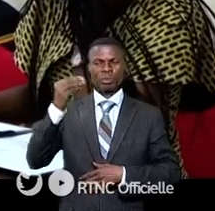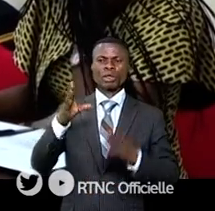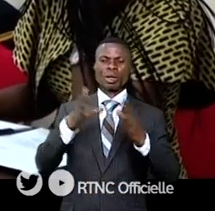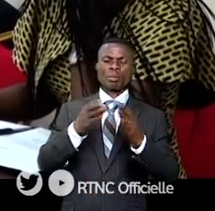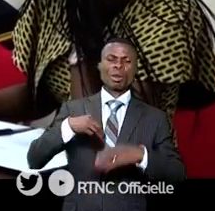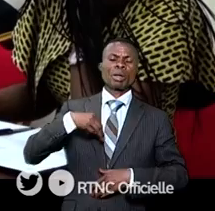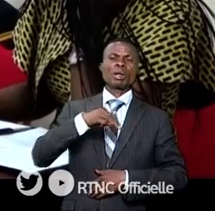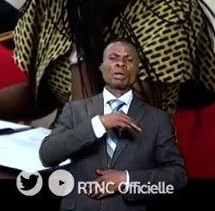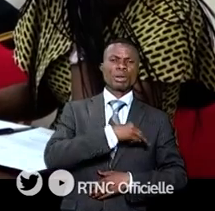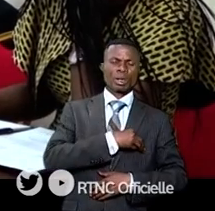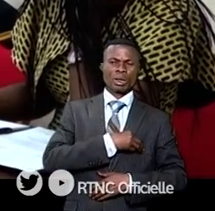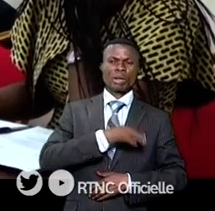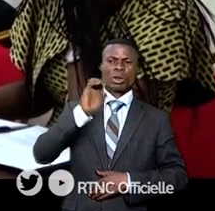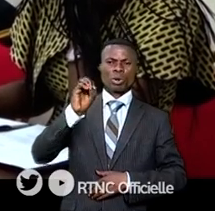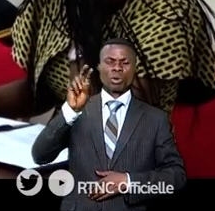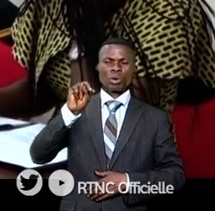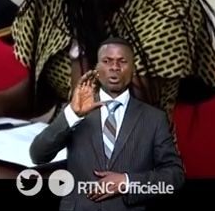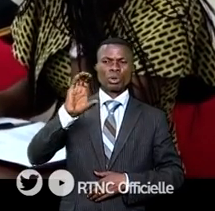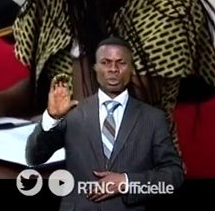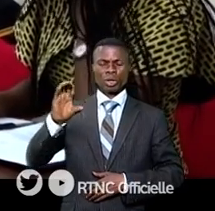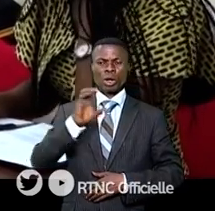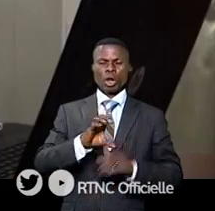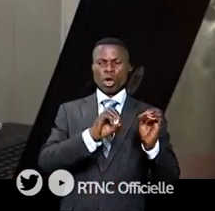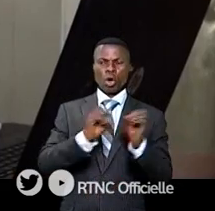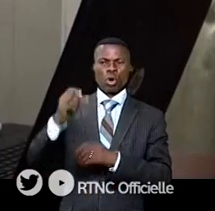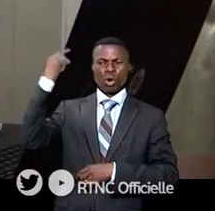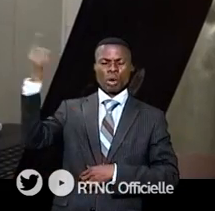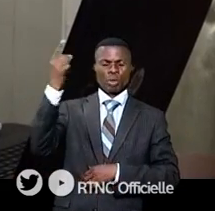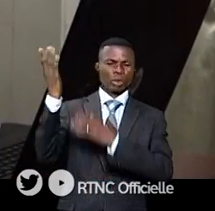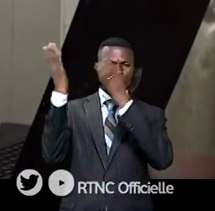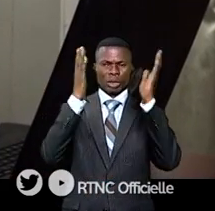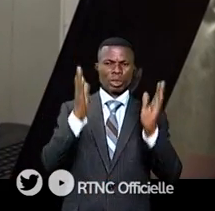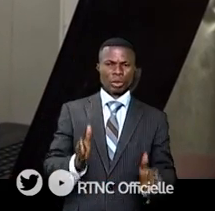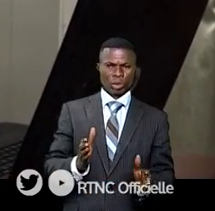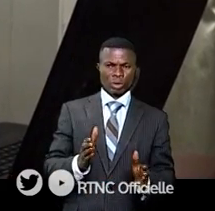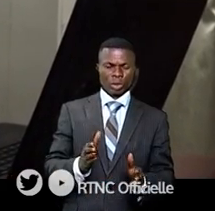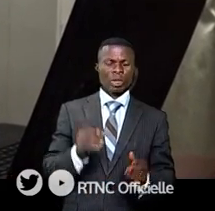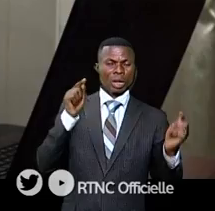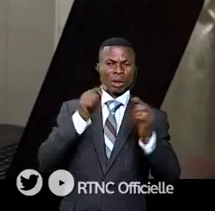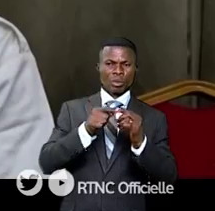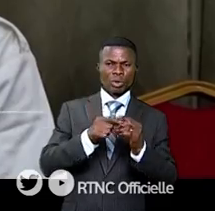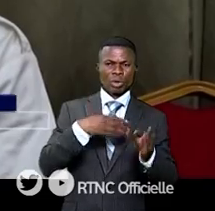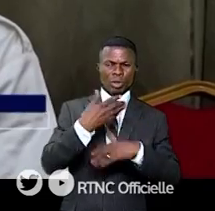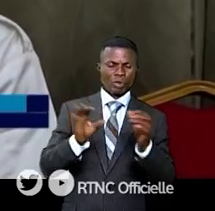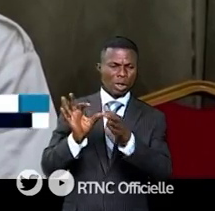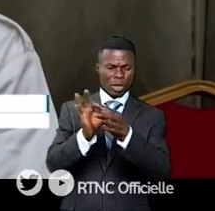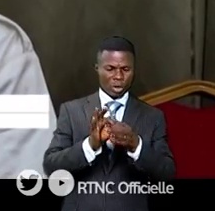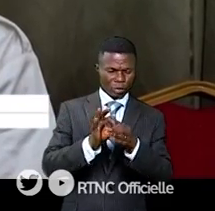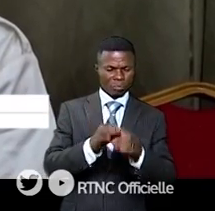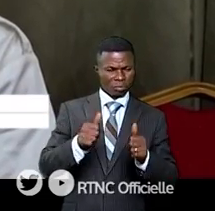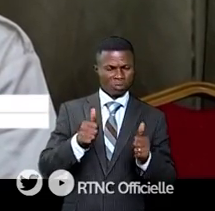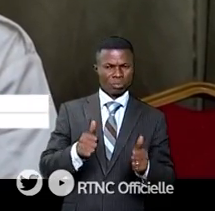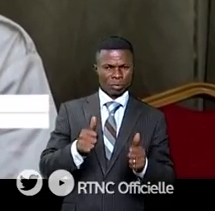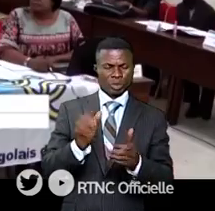le membre de l'OMC, Organisation mondiale du commerce. L'objectif étant d'assurer une coopération